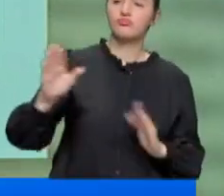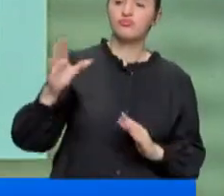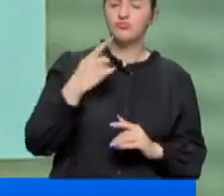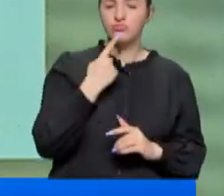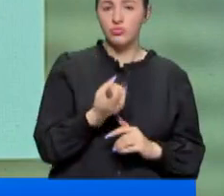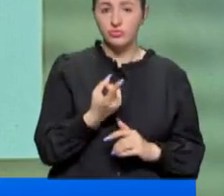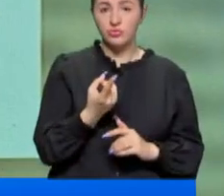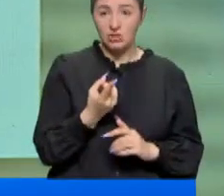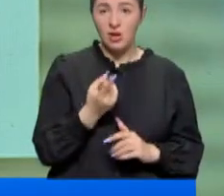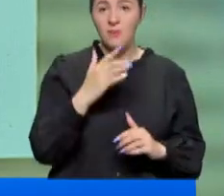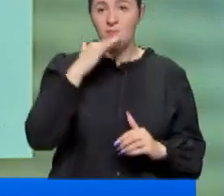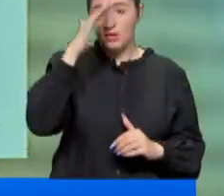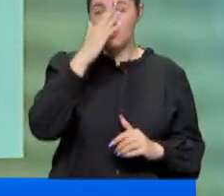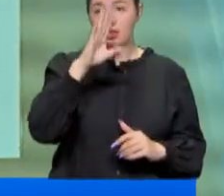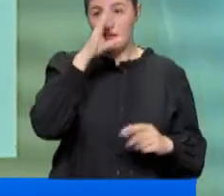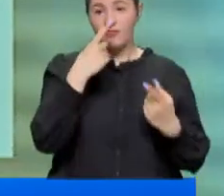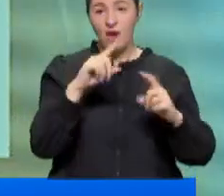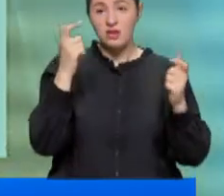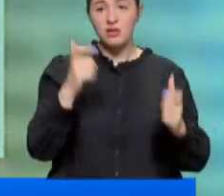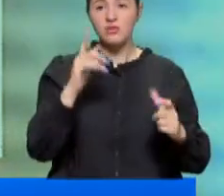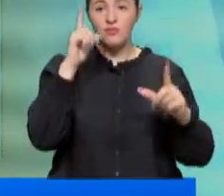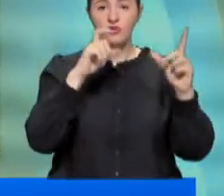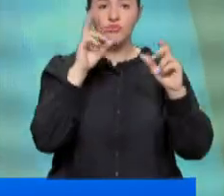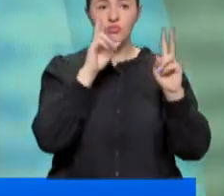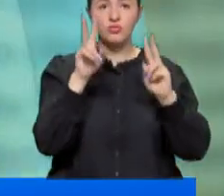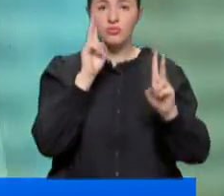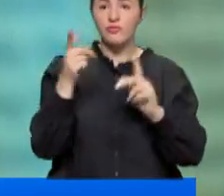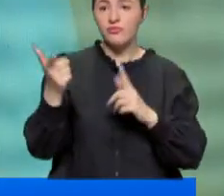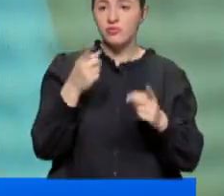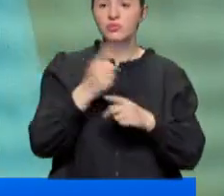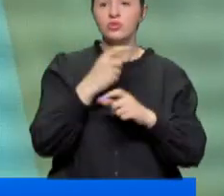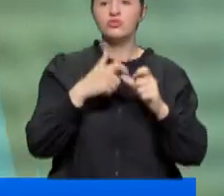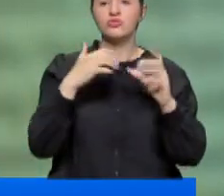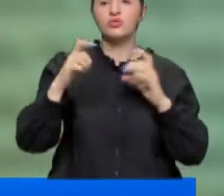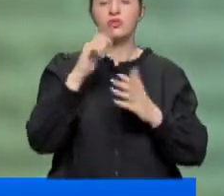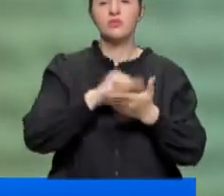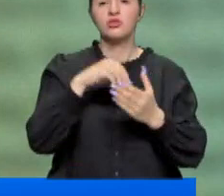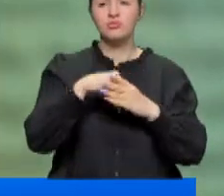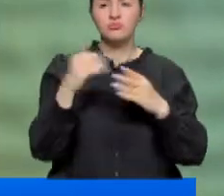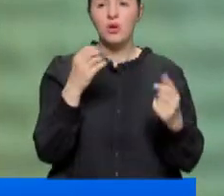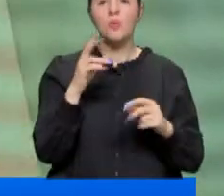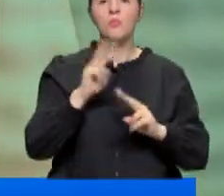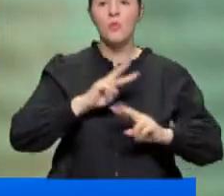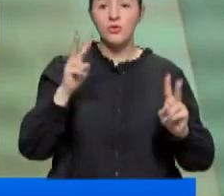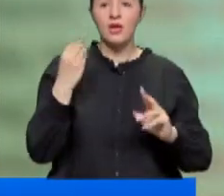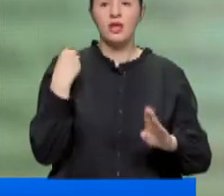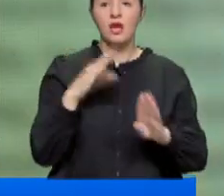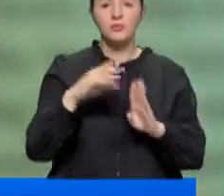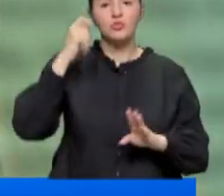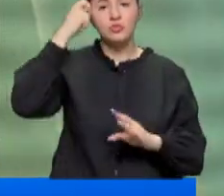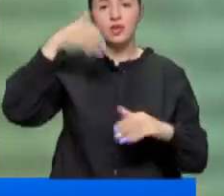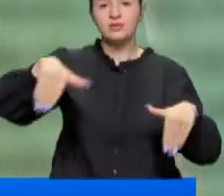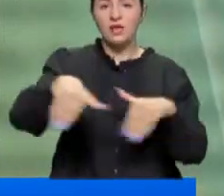yapmıştı bayramda İstanbul'un farklı noktalarından çekilen görüntüler sosyal medyada tartışma yarattığı moda Yenikapı